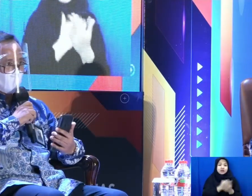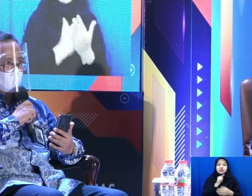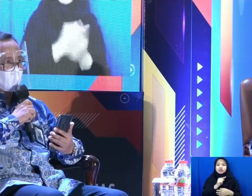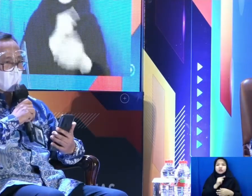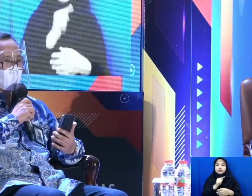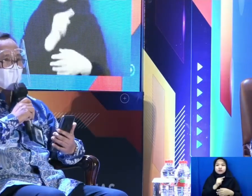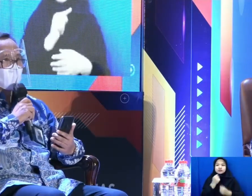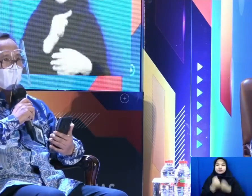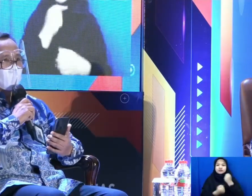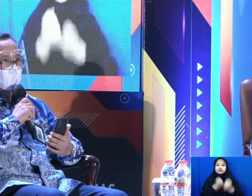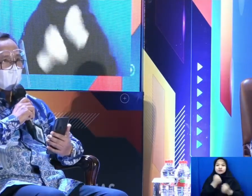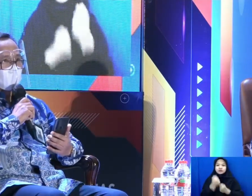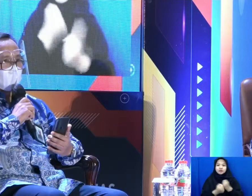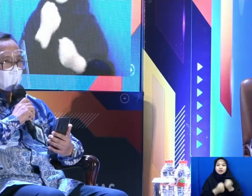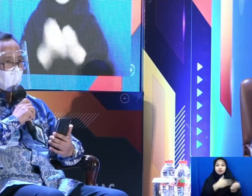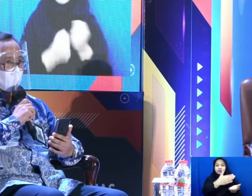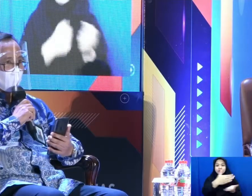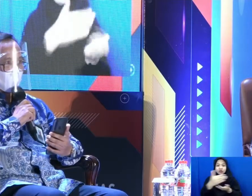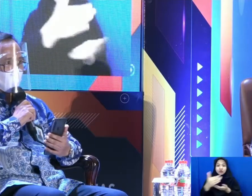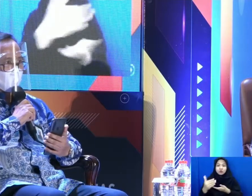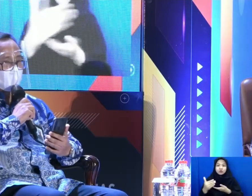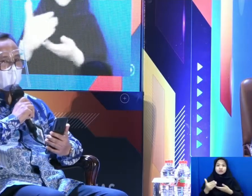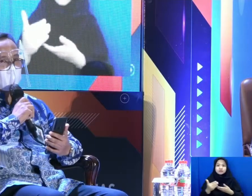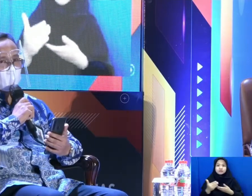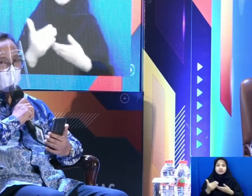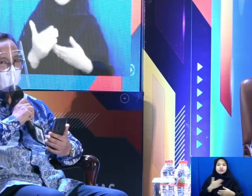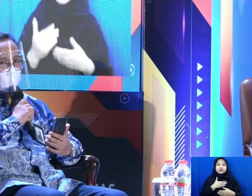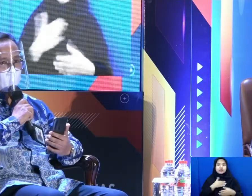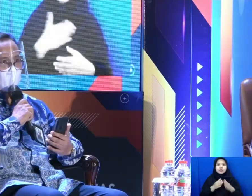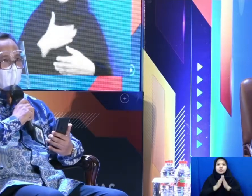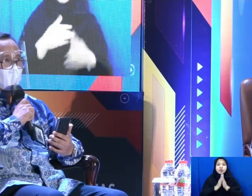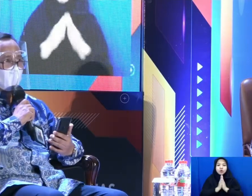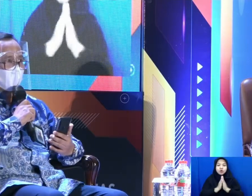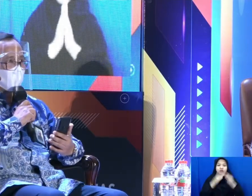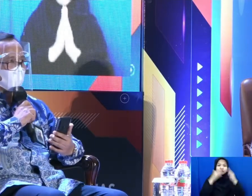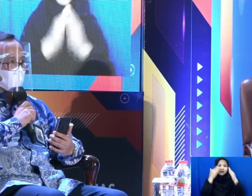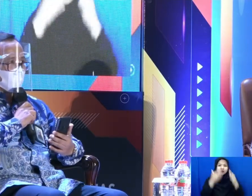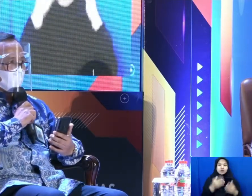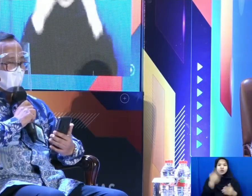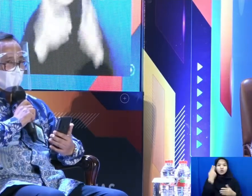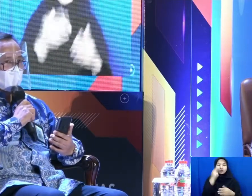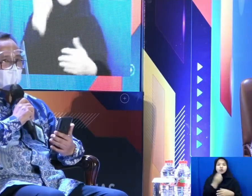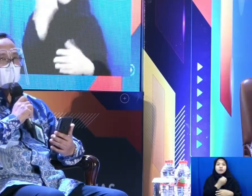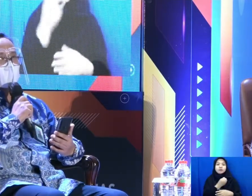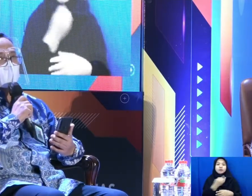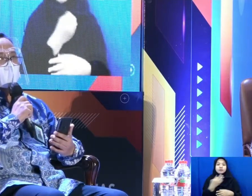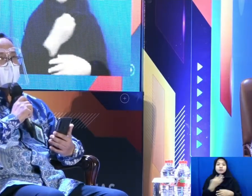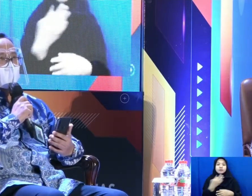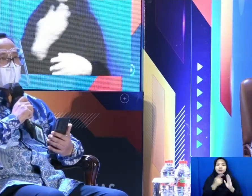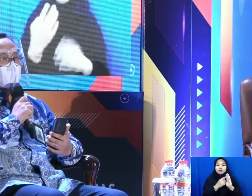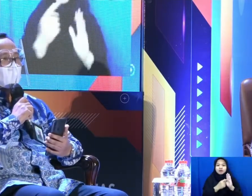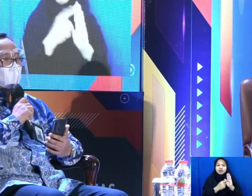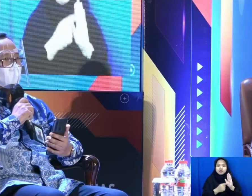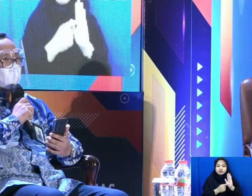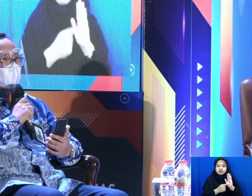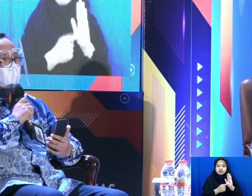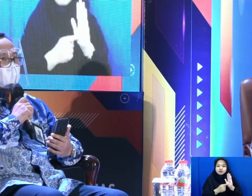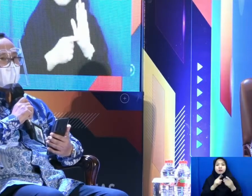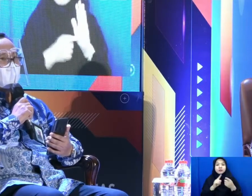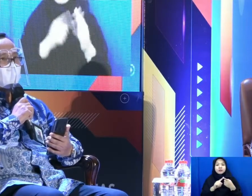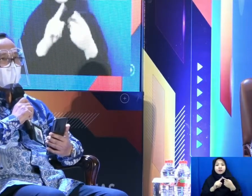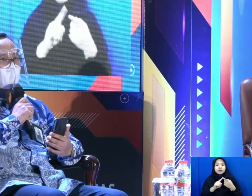rekrutmen saya mohon perhatiannya untuk beberapa hal yang pertama